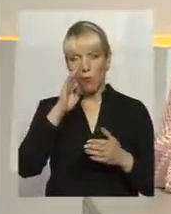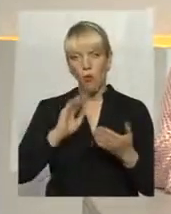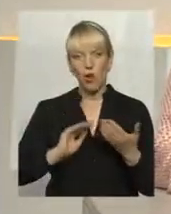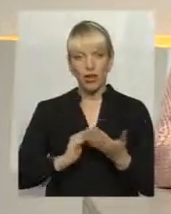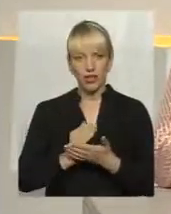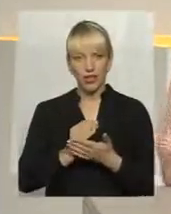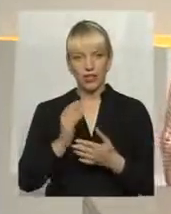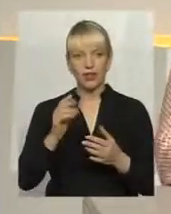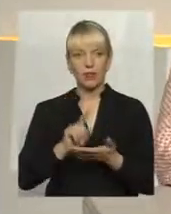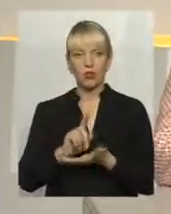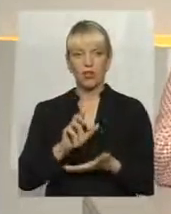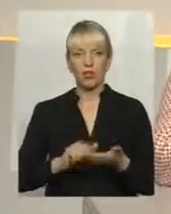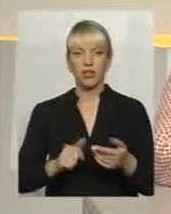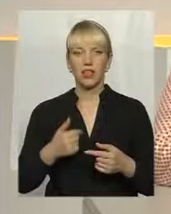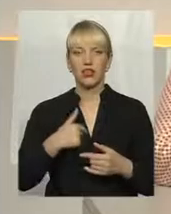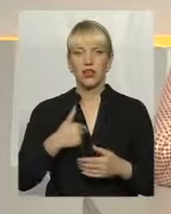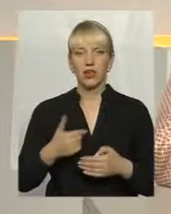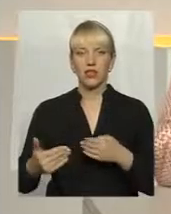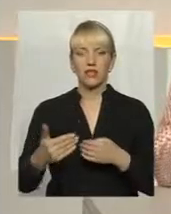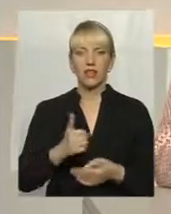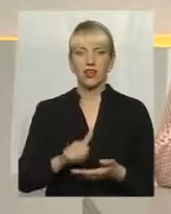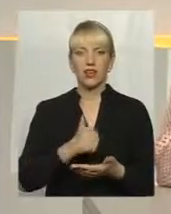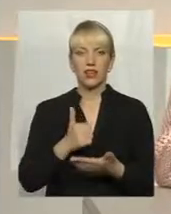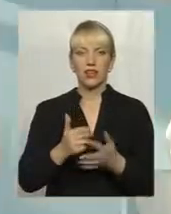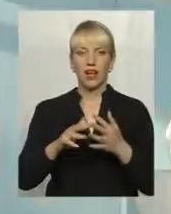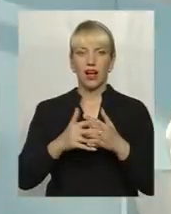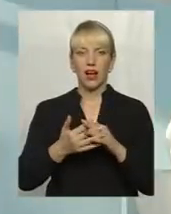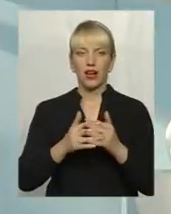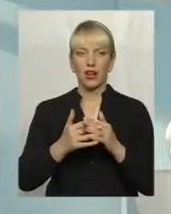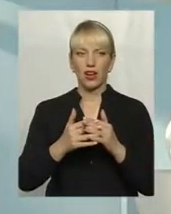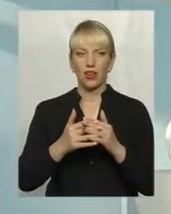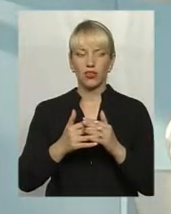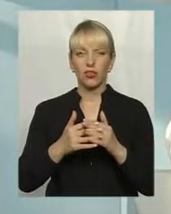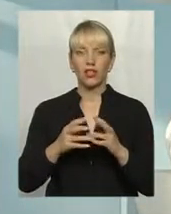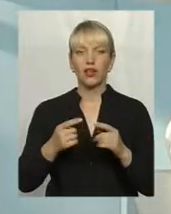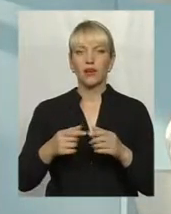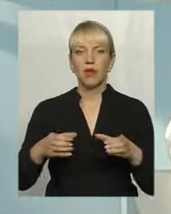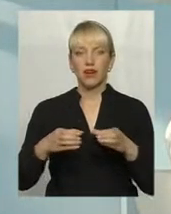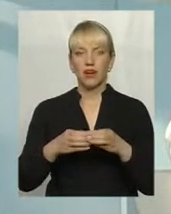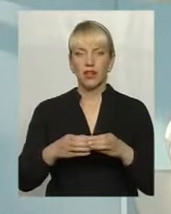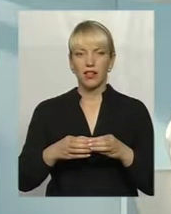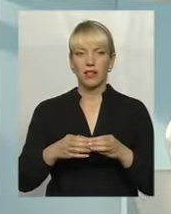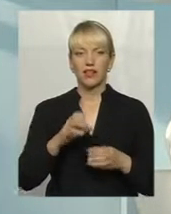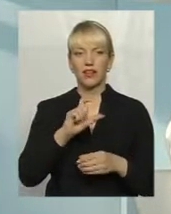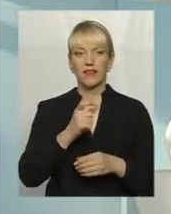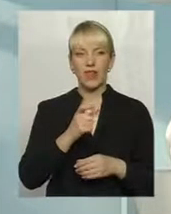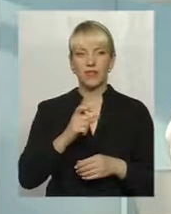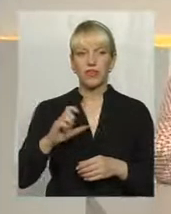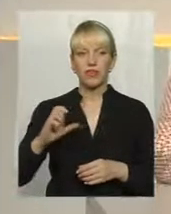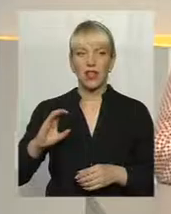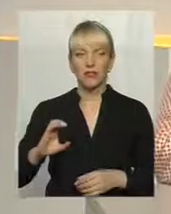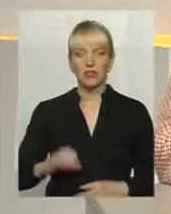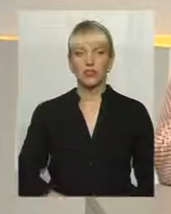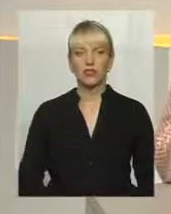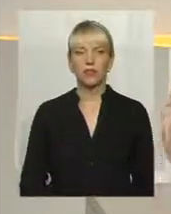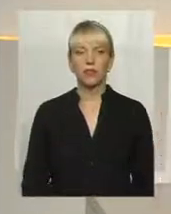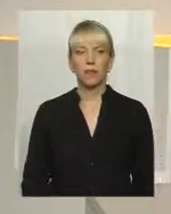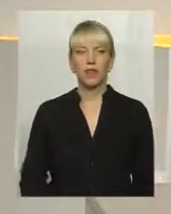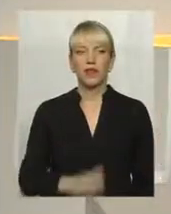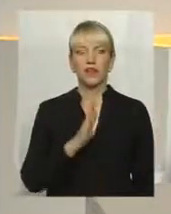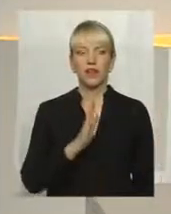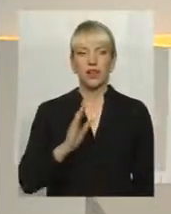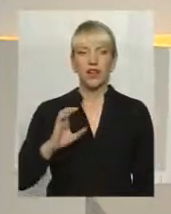нас у студію завітав лідер Аграрної партії України Віталій Євстафійович Скоцик. Доброго вам здоров'я. Доброго дня. Віталій